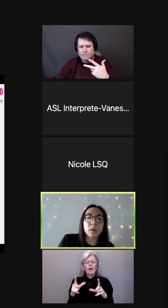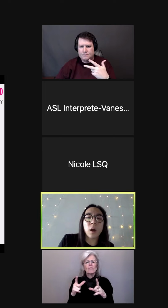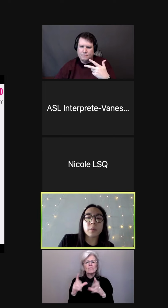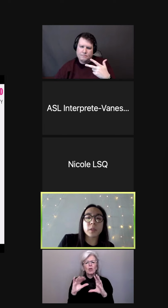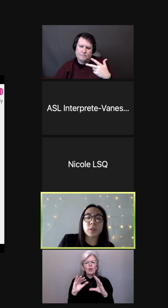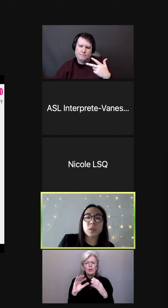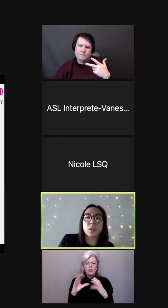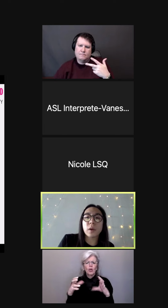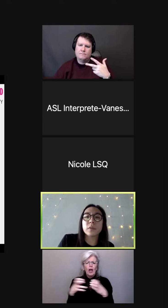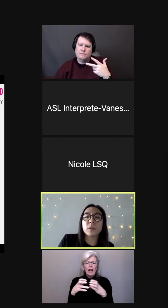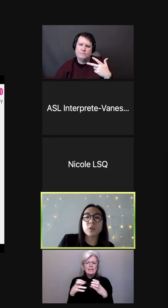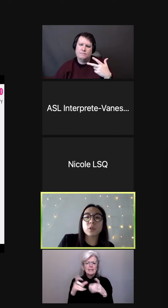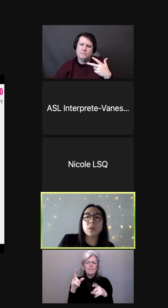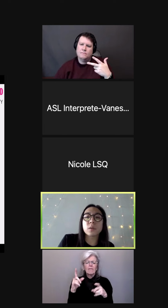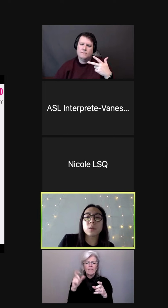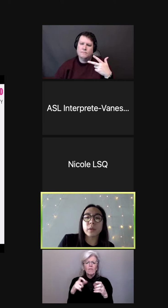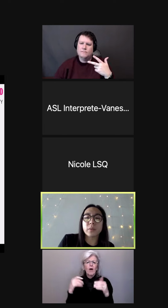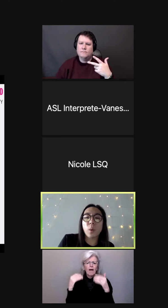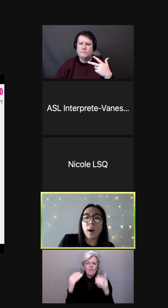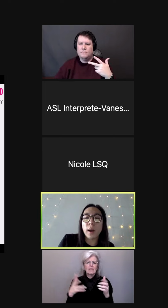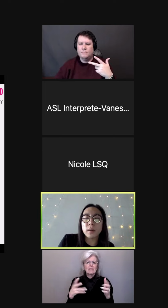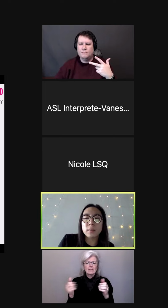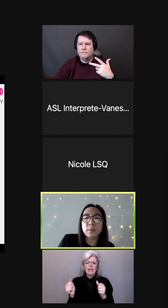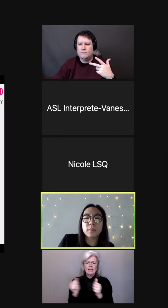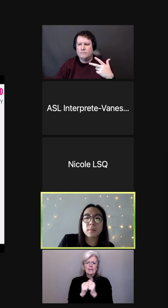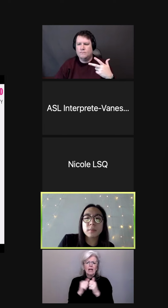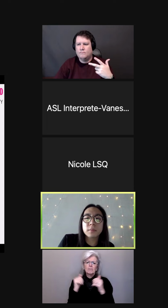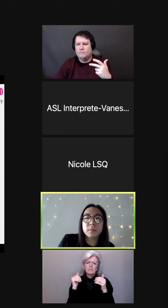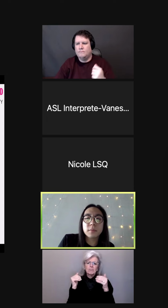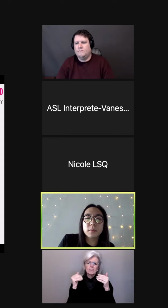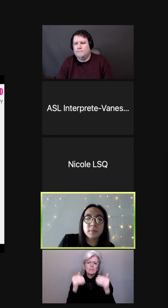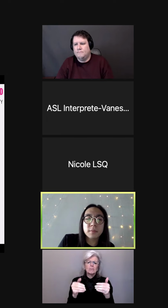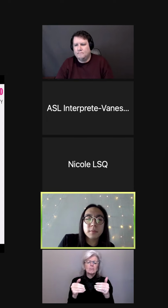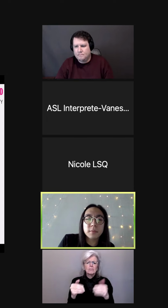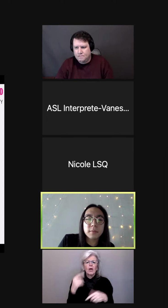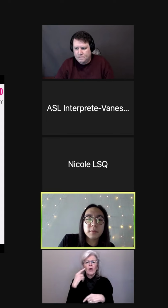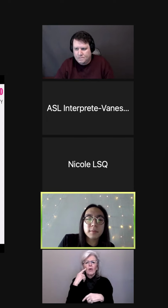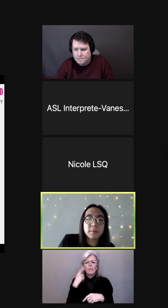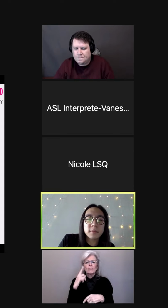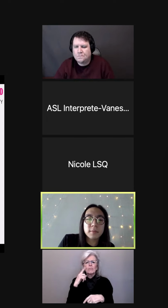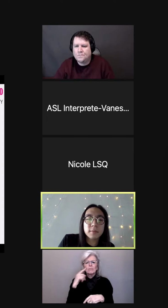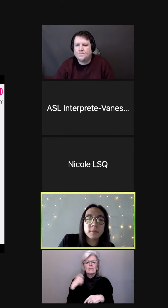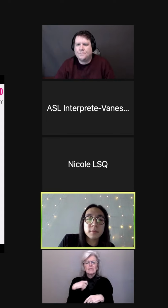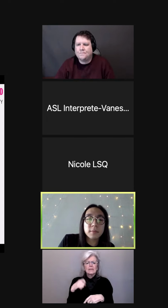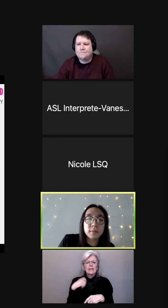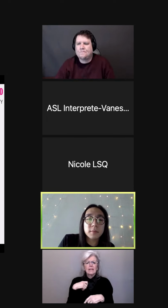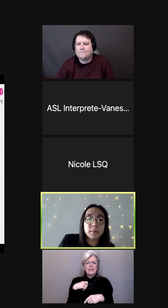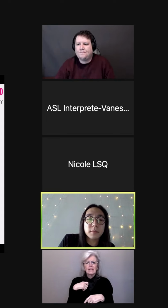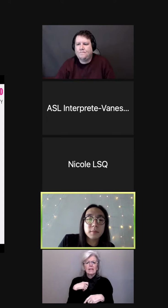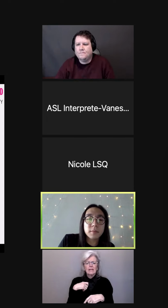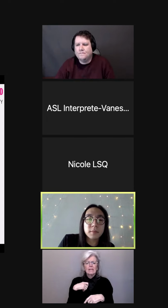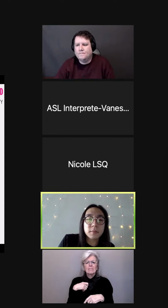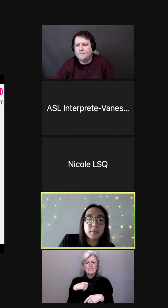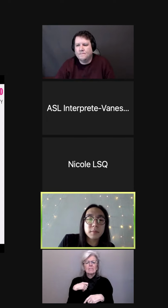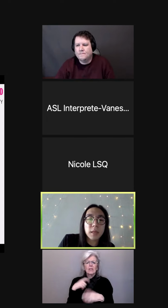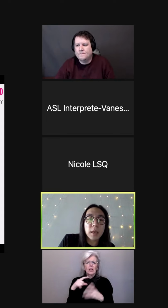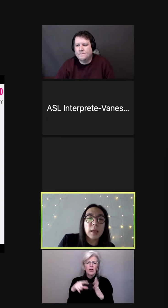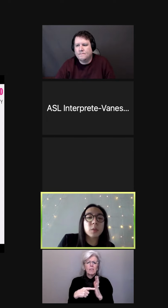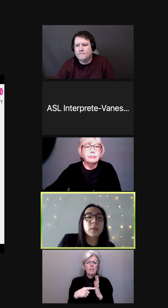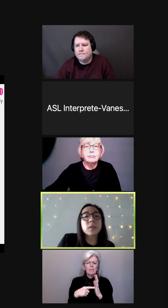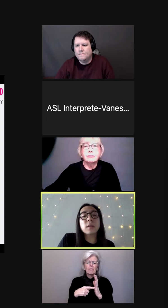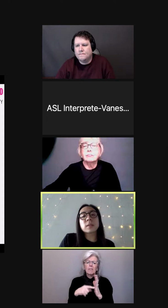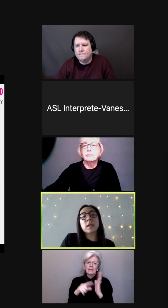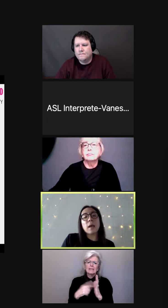Il faut avancer ensemble pour essayer de lancer notre révolution.